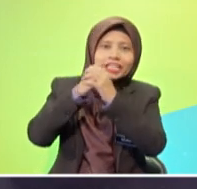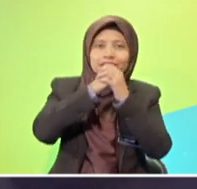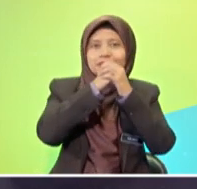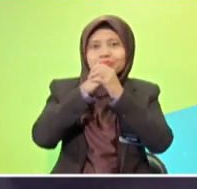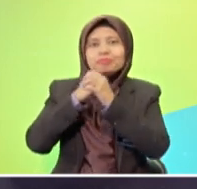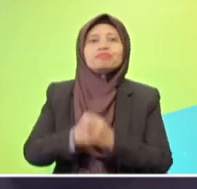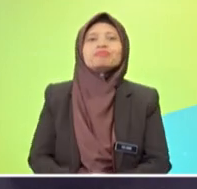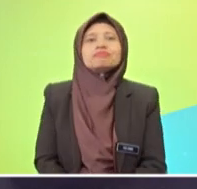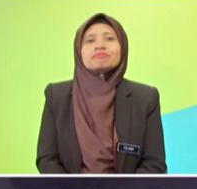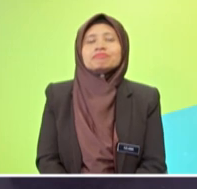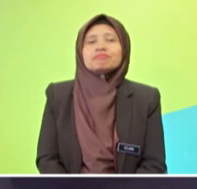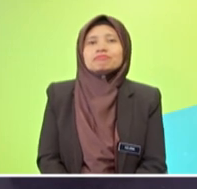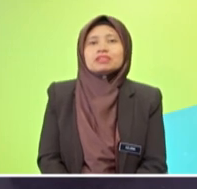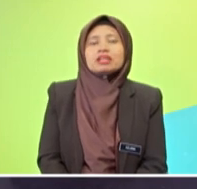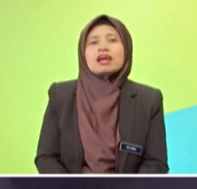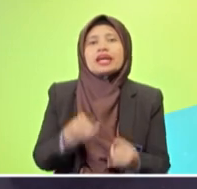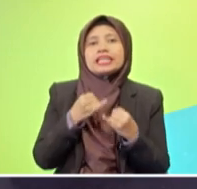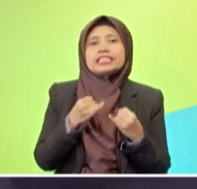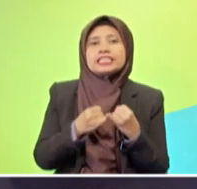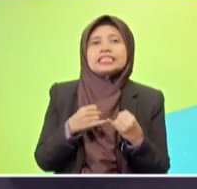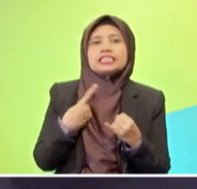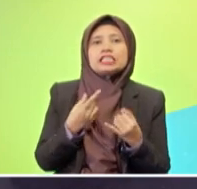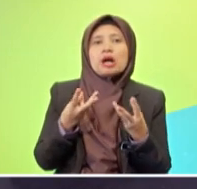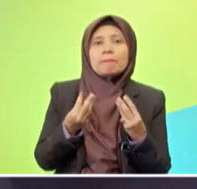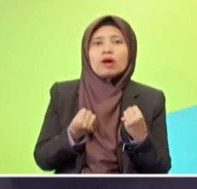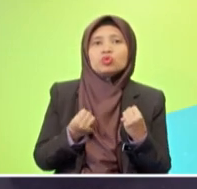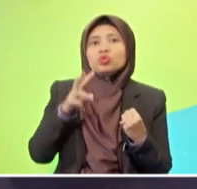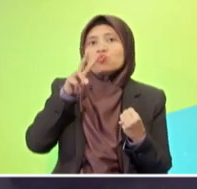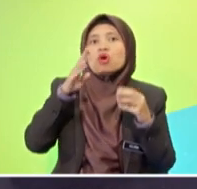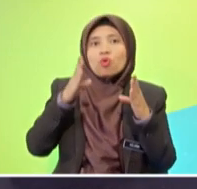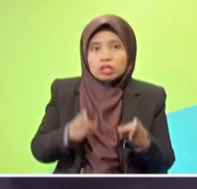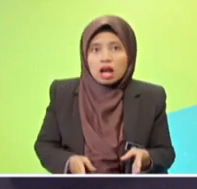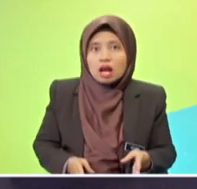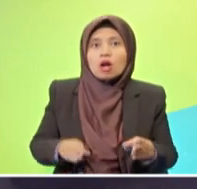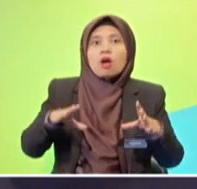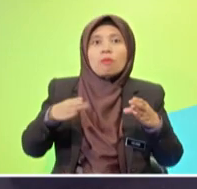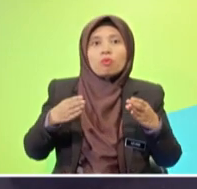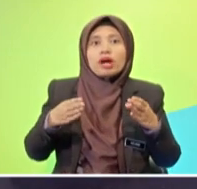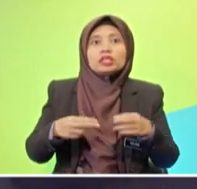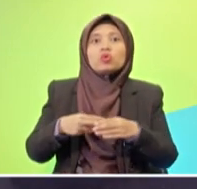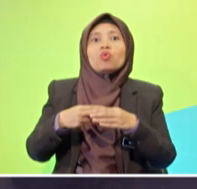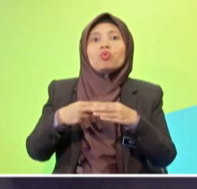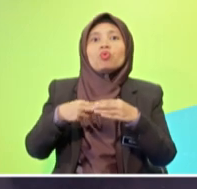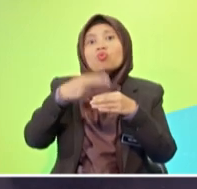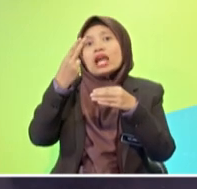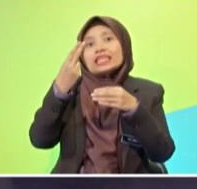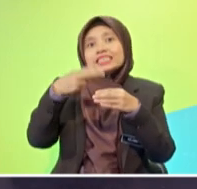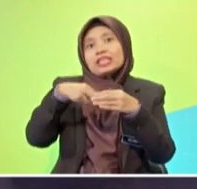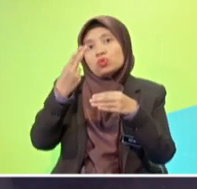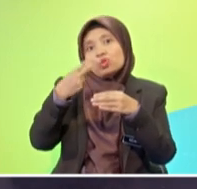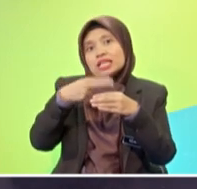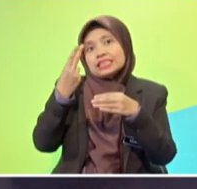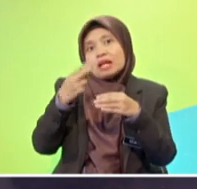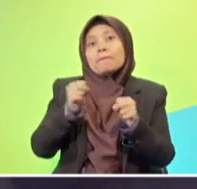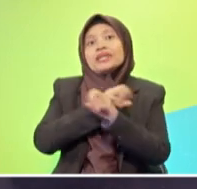jadi akhir sekali kita nak minta Mungkin dua orang boleh dua orang untuk buat ulasan ringkas petikan teks